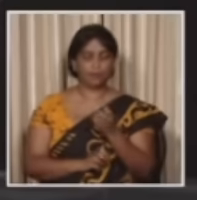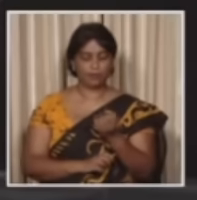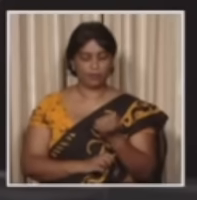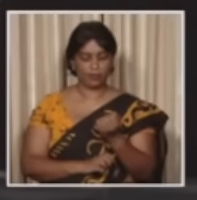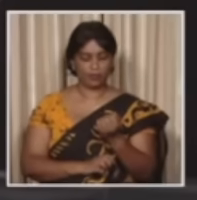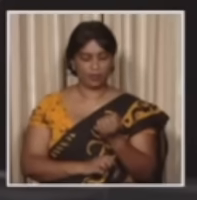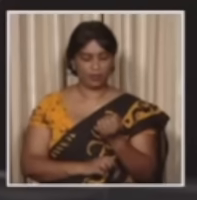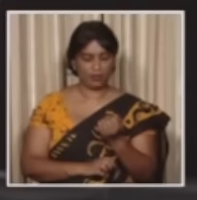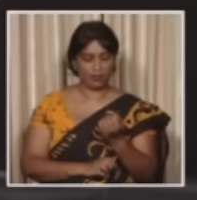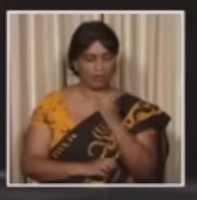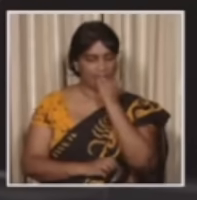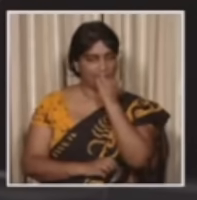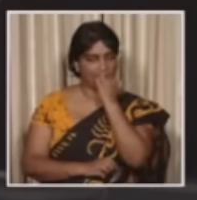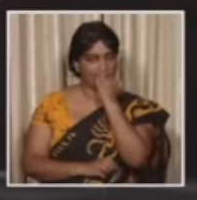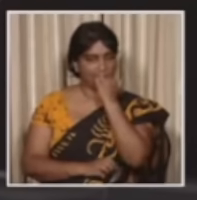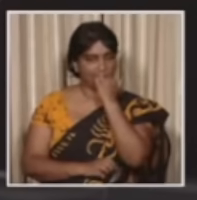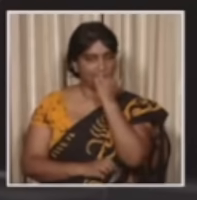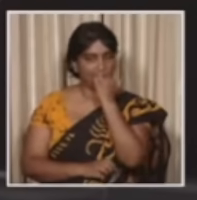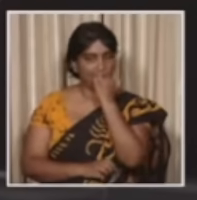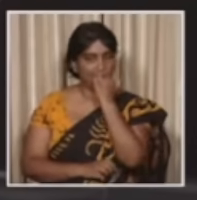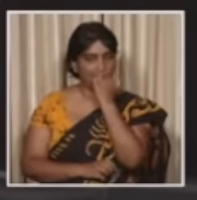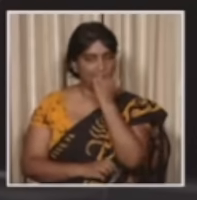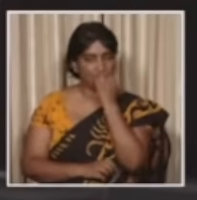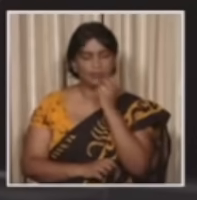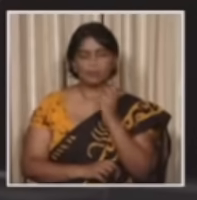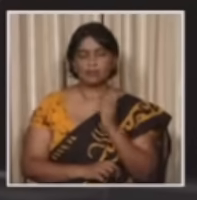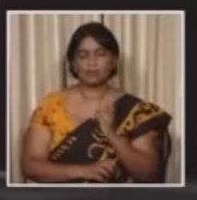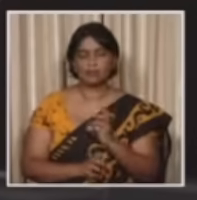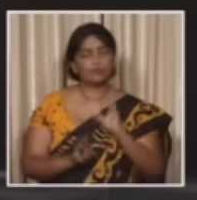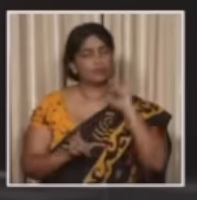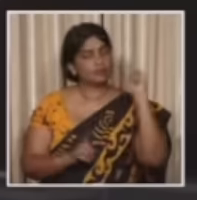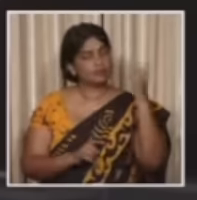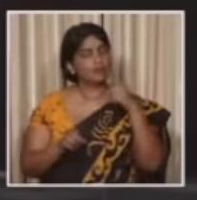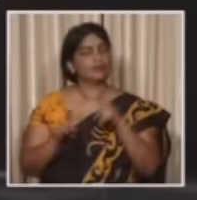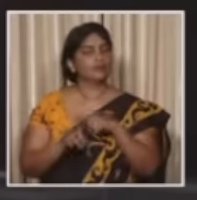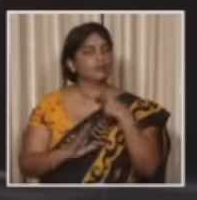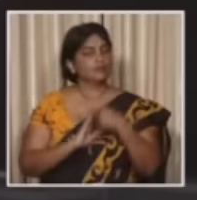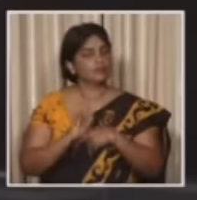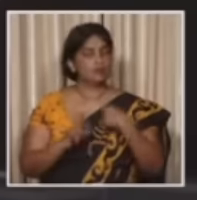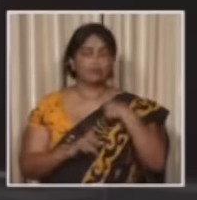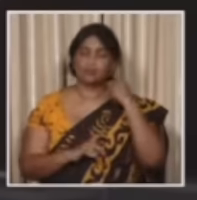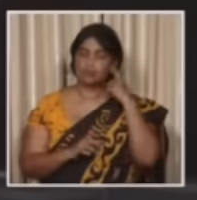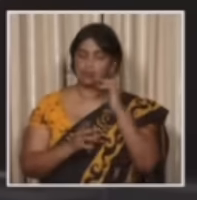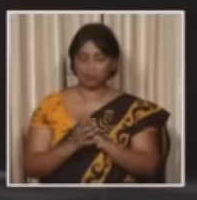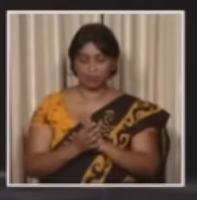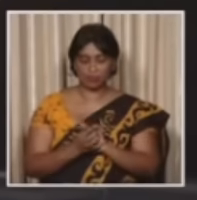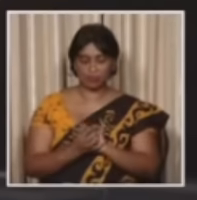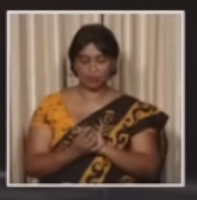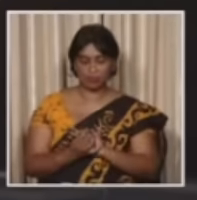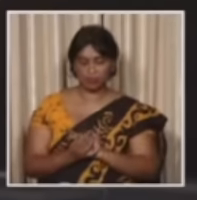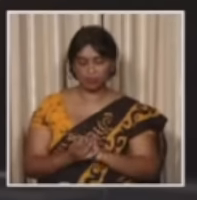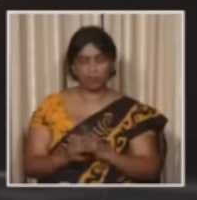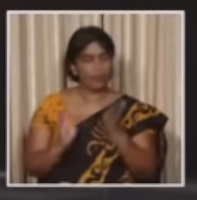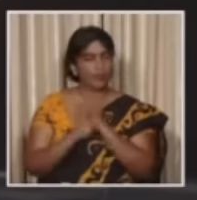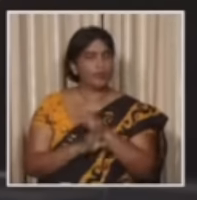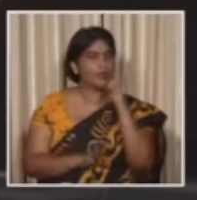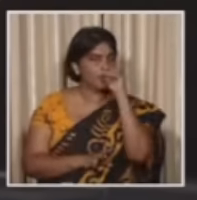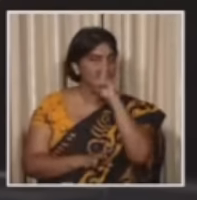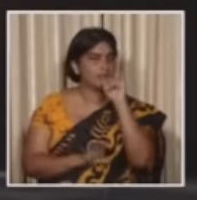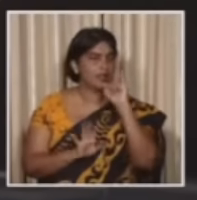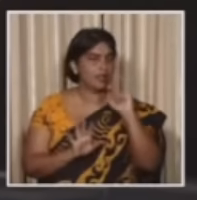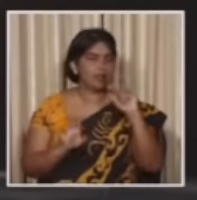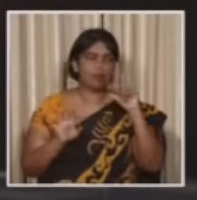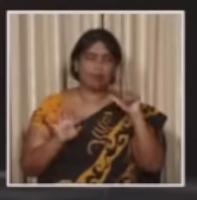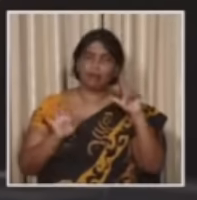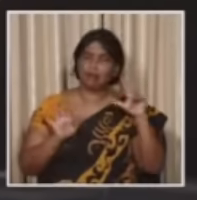ඒක මං හිතන්නේ හැම දෙනාම මේ රටේ දන්නවා පහුගිය මාස 6-7-8